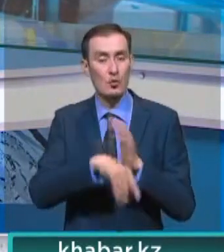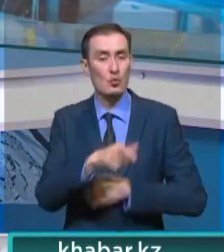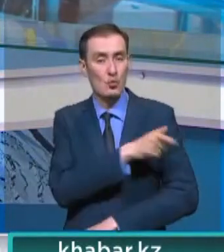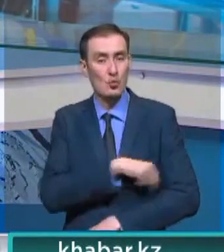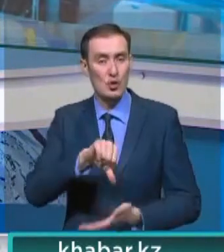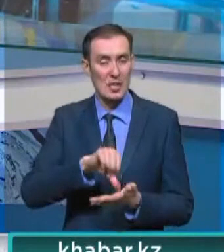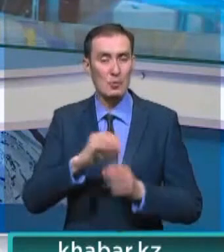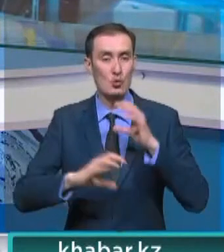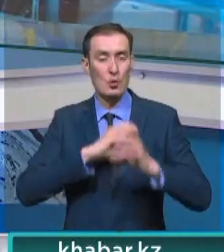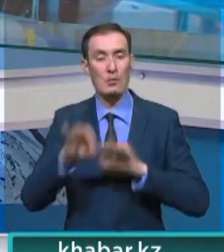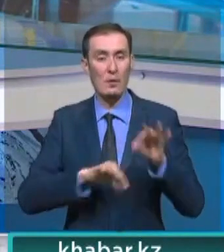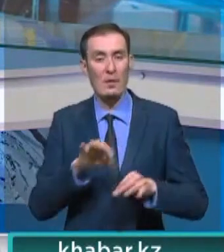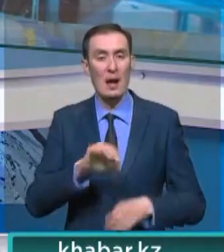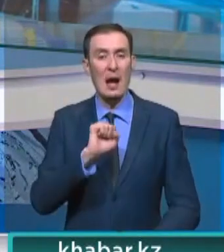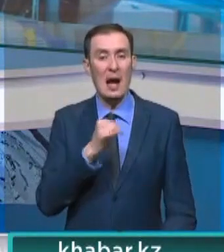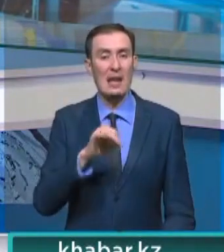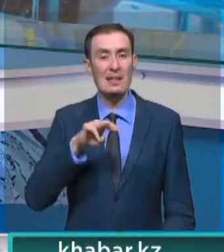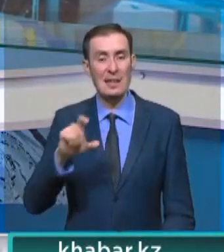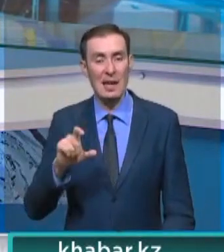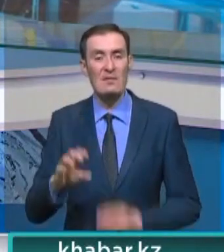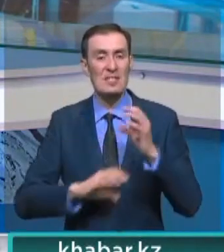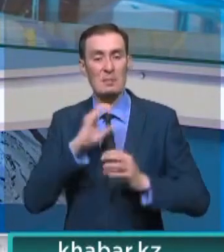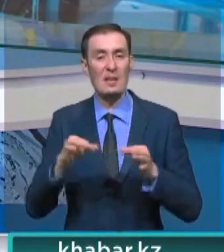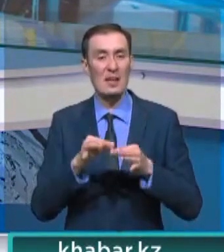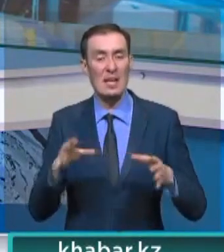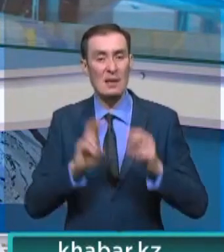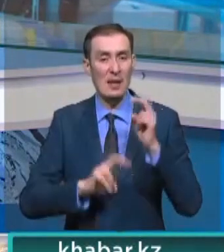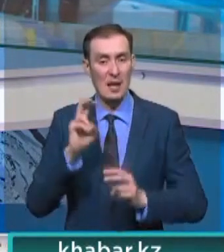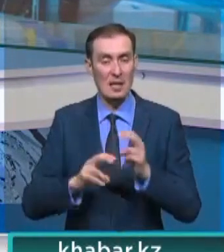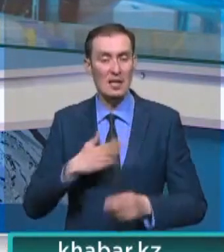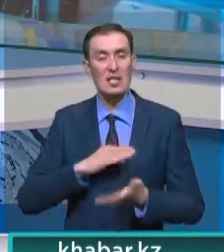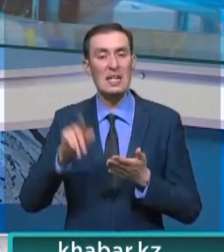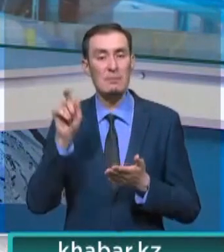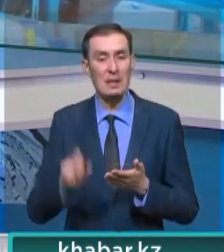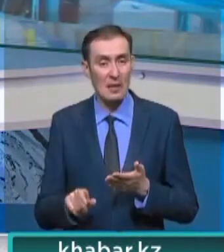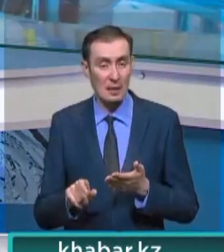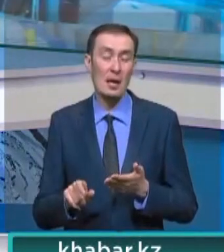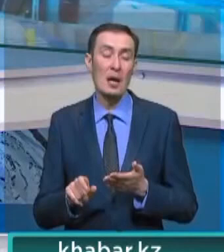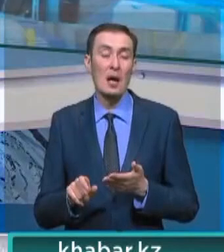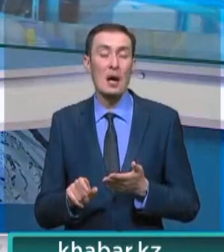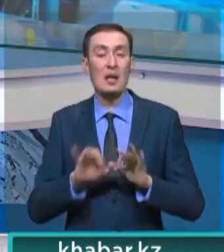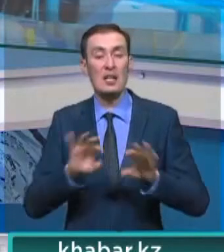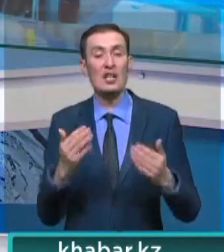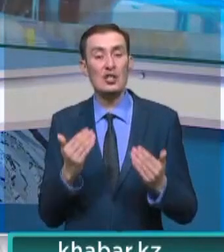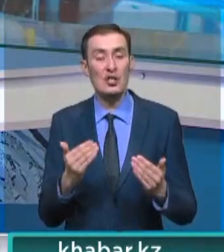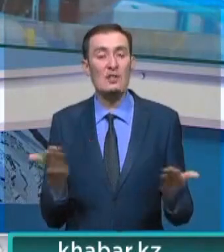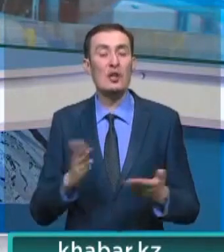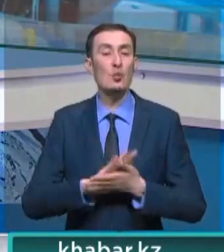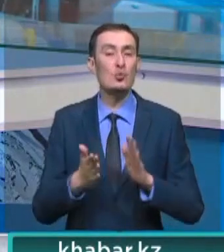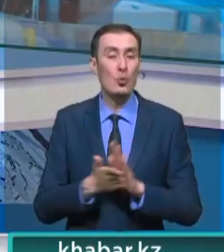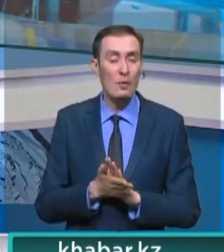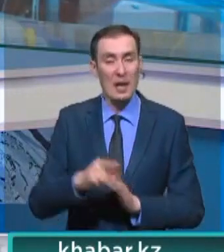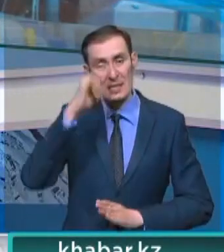участник международного проекта АЙТЭ, Всемирного ядерного реактора. Наш корреспондент Тимур Казагулов о том, в каких